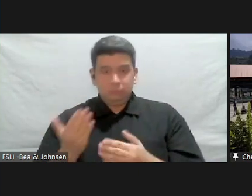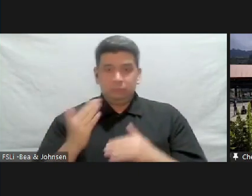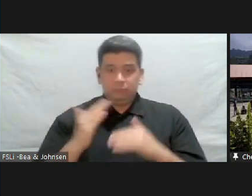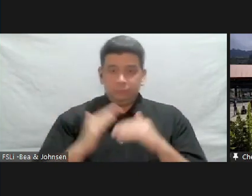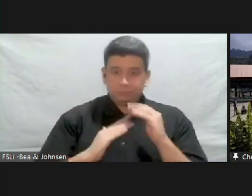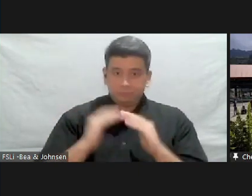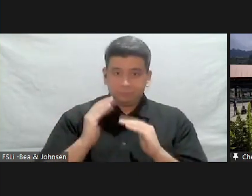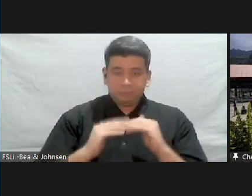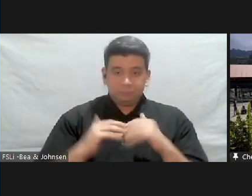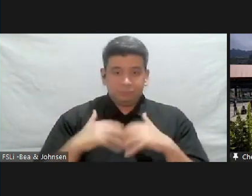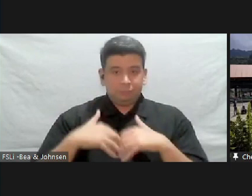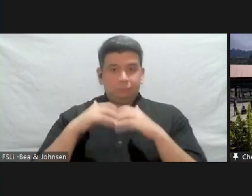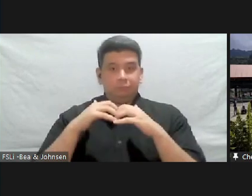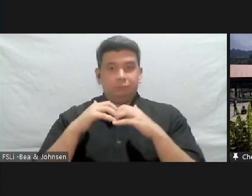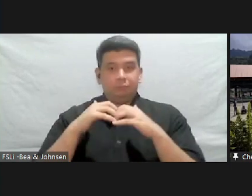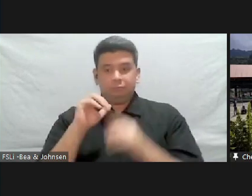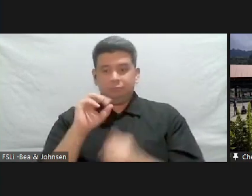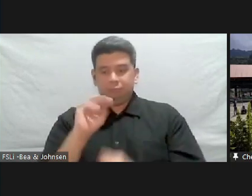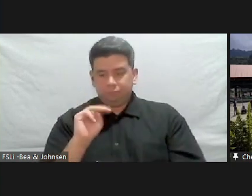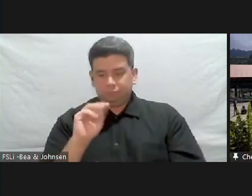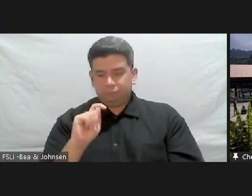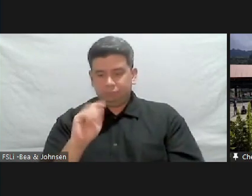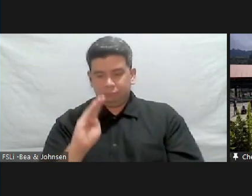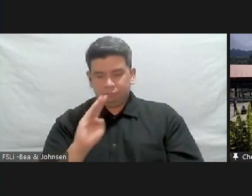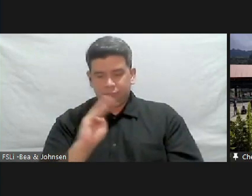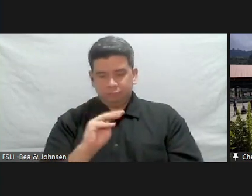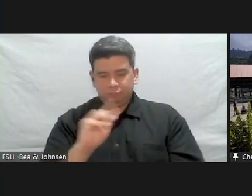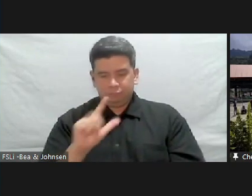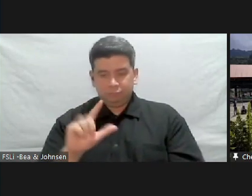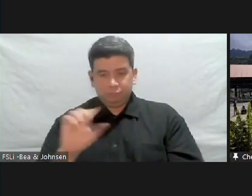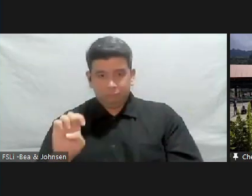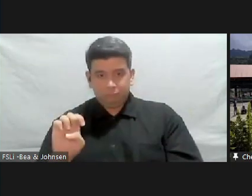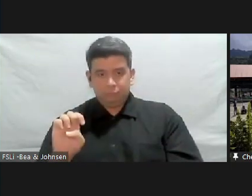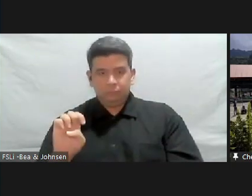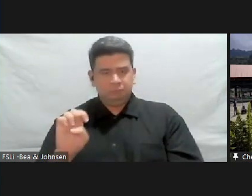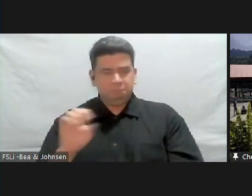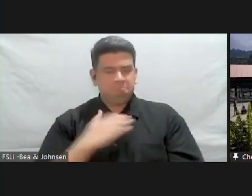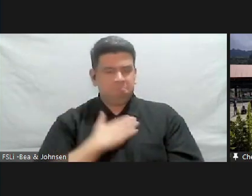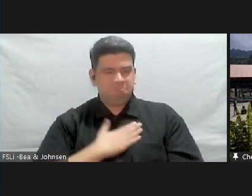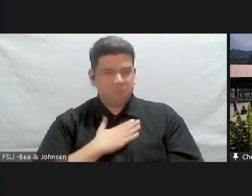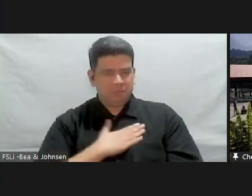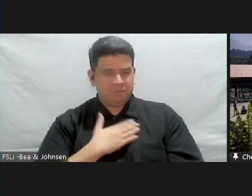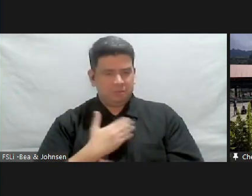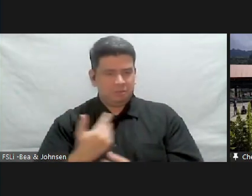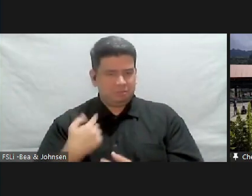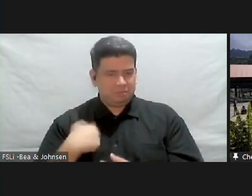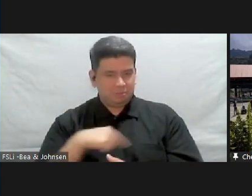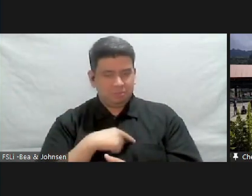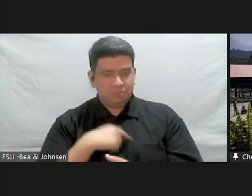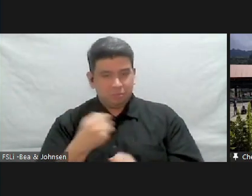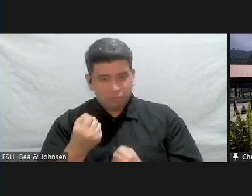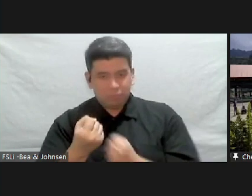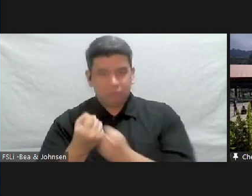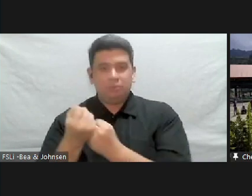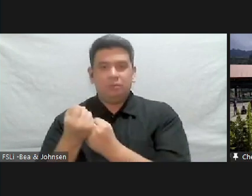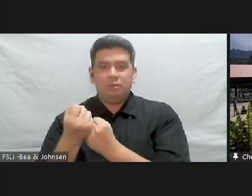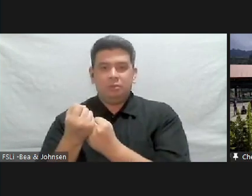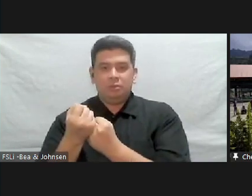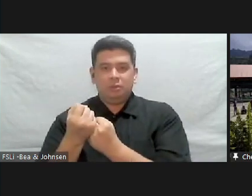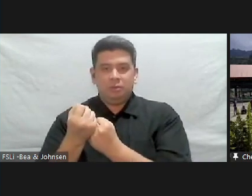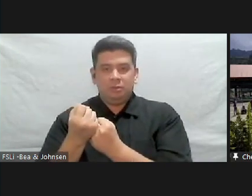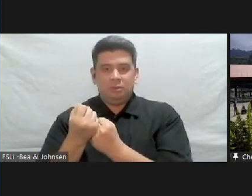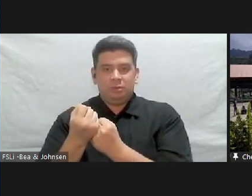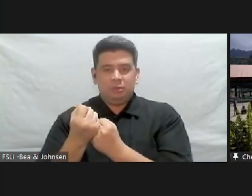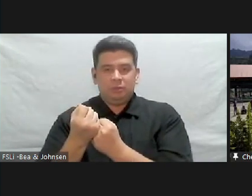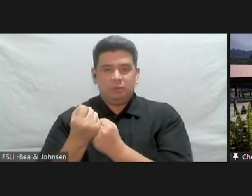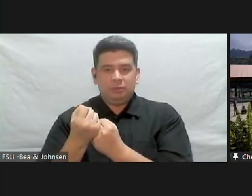MTBMLE, sana po suportahan nyo kami bilang mga katutubo at hindi lang mga katutubo sa Pilipinas, kundi tayong mga